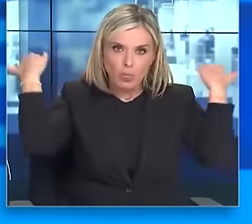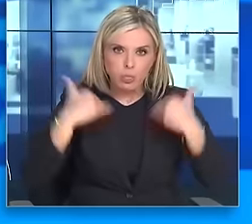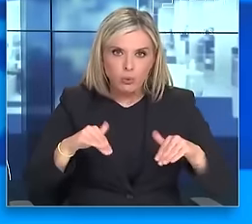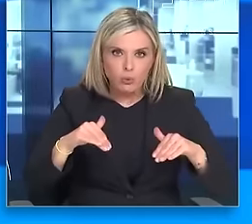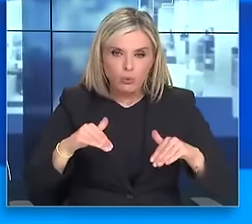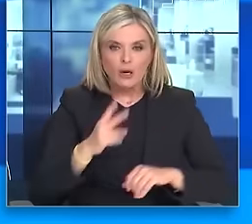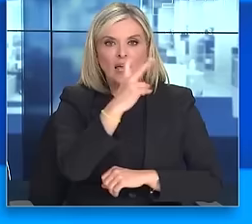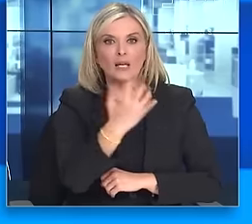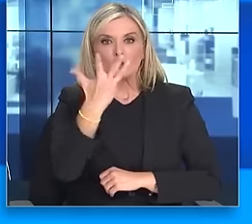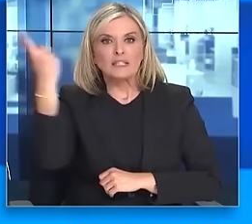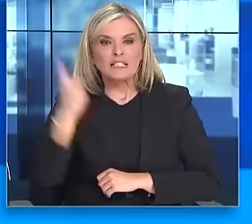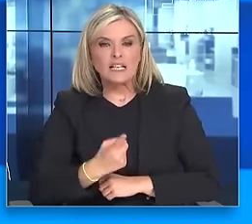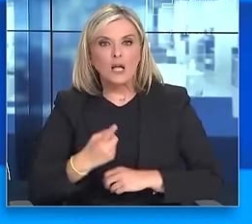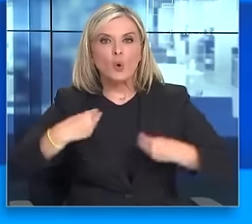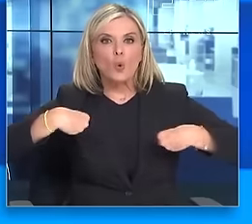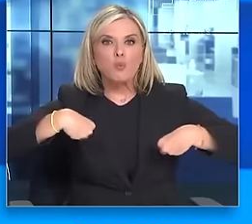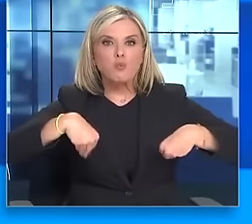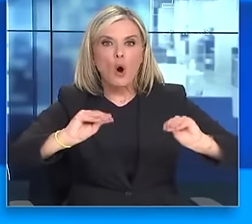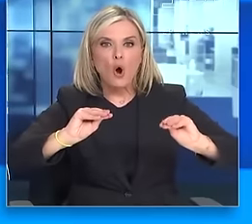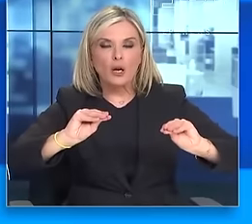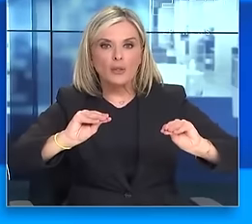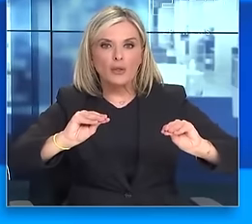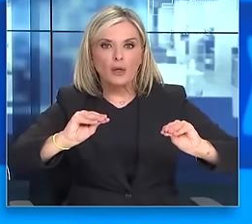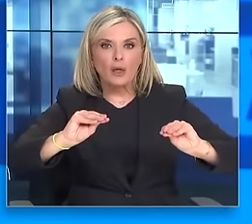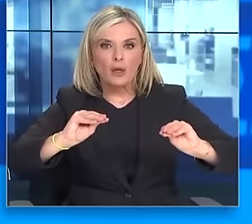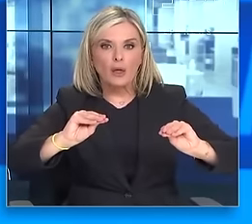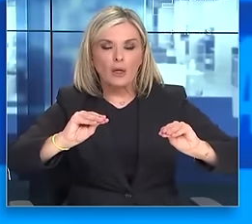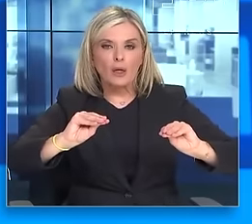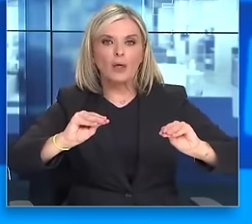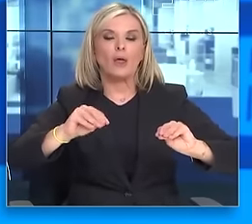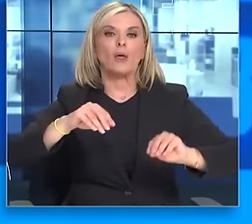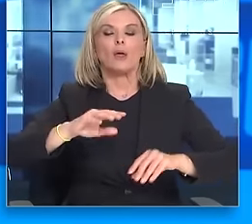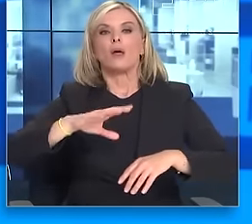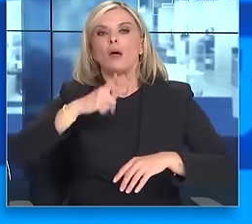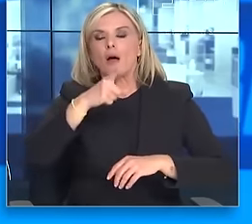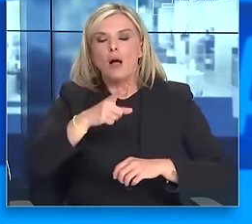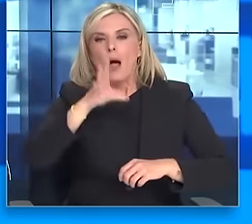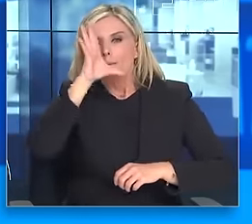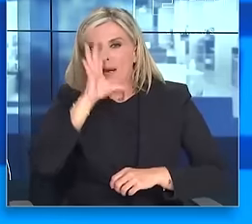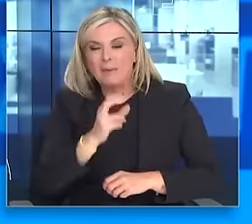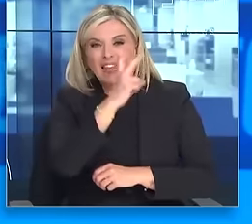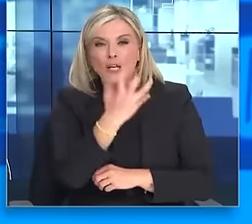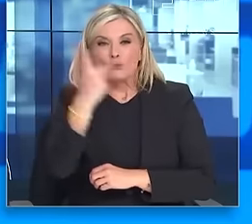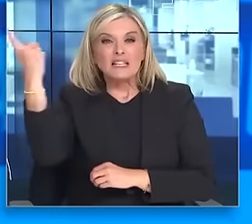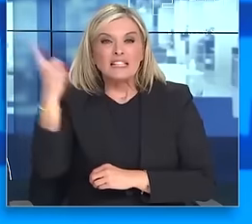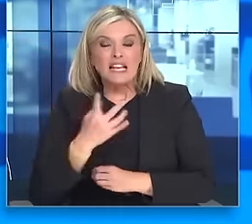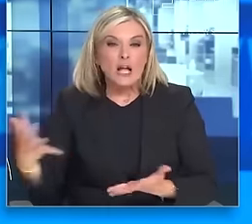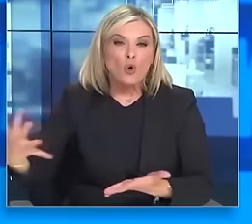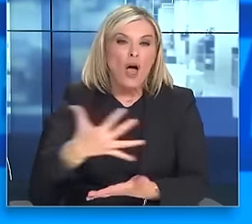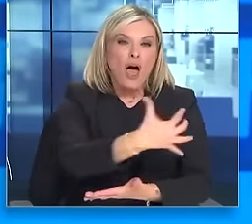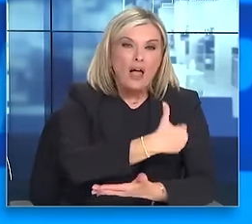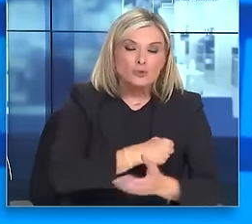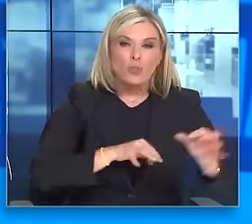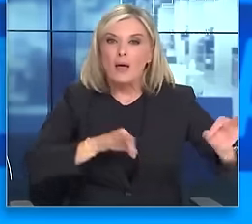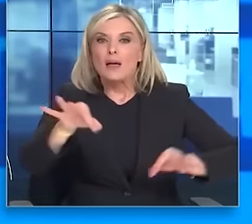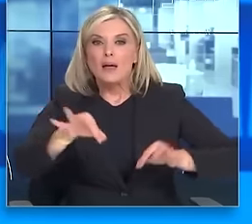το 25% του πλούτου μας. Η μεγαλύτερη απώλεια πλούτου μεταπολεμικά σε οποιαδήποτε χώρα του ΩΣΑ έγινε στην Ελλάδα αυτό. Και έγινε για συγκεκριμένους